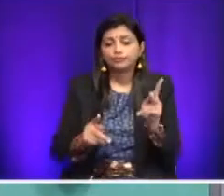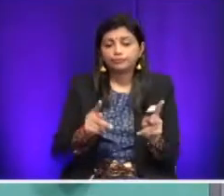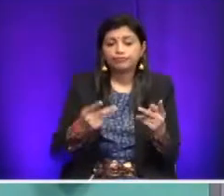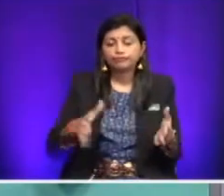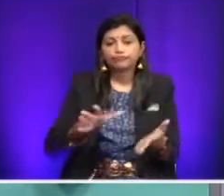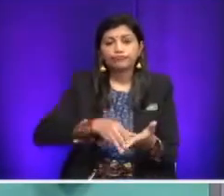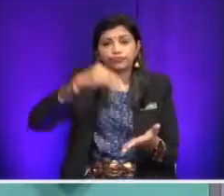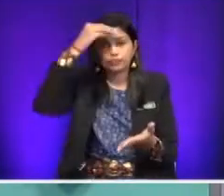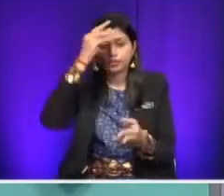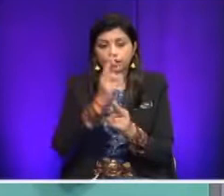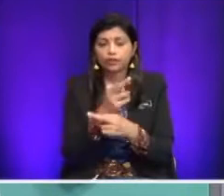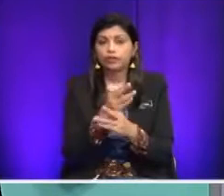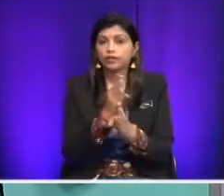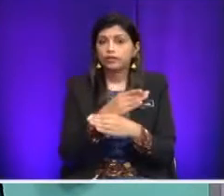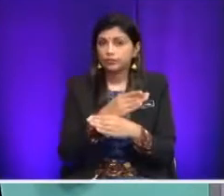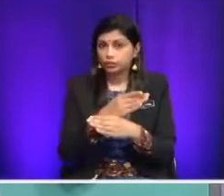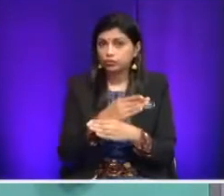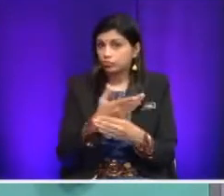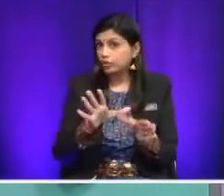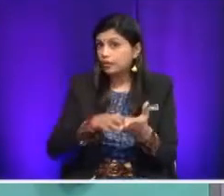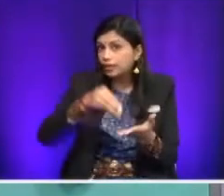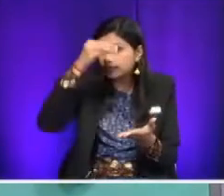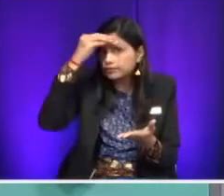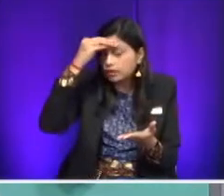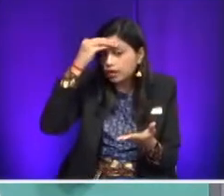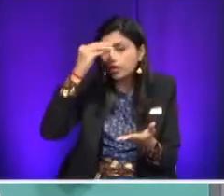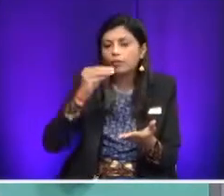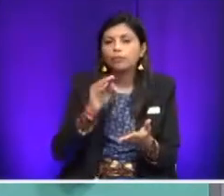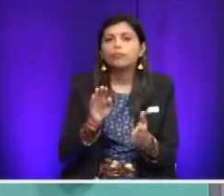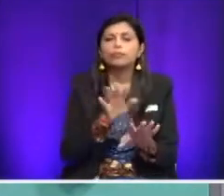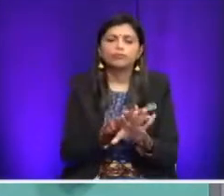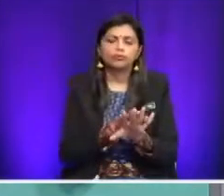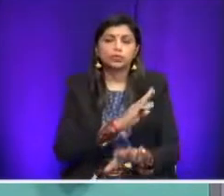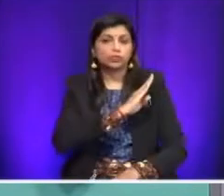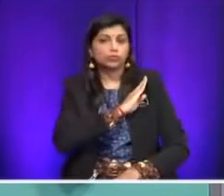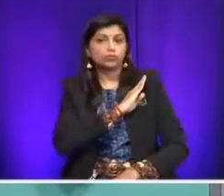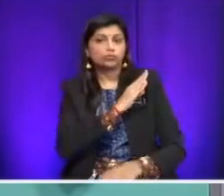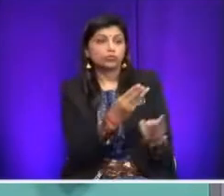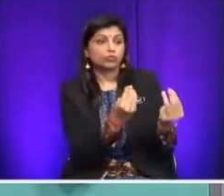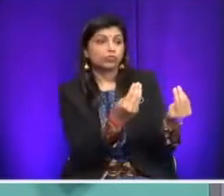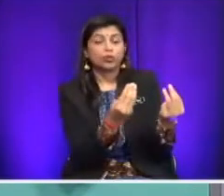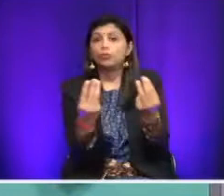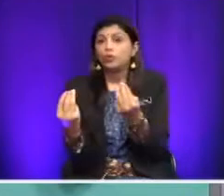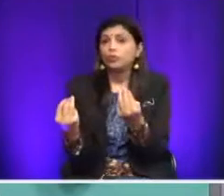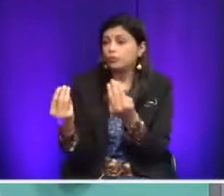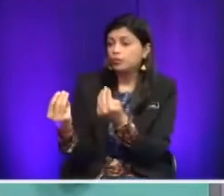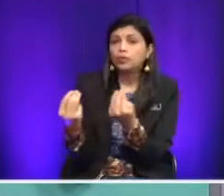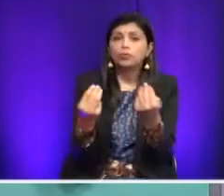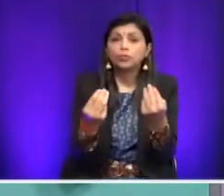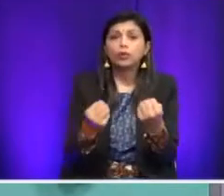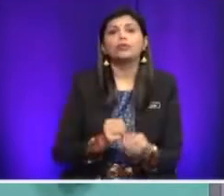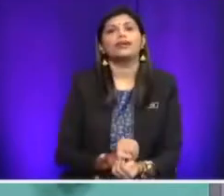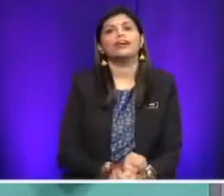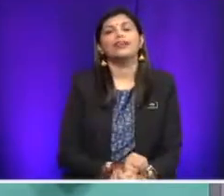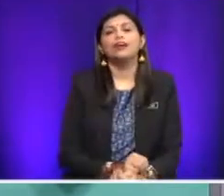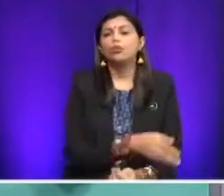bidang retuits ini adalah sesuatu yang sangat bagus eh dimana kita seseorang with yang